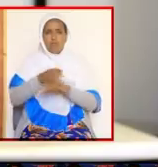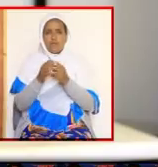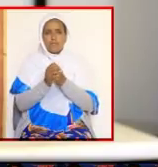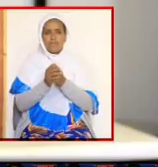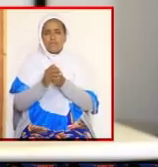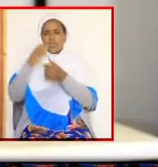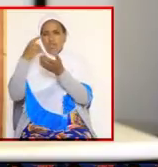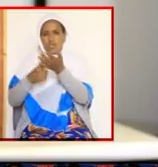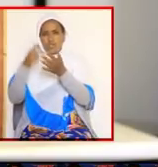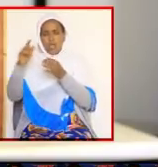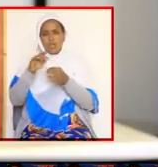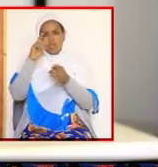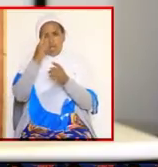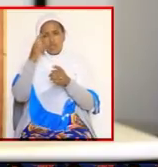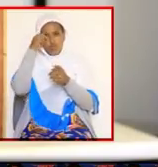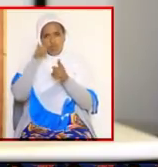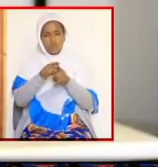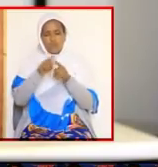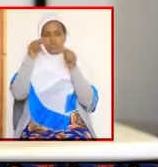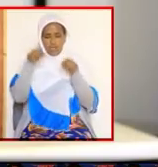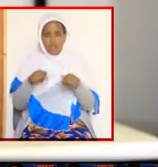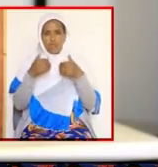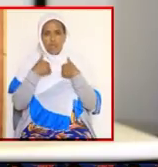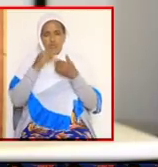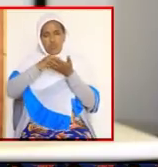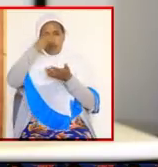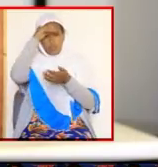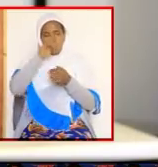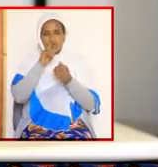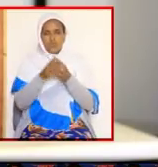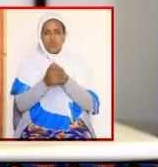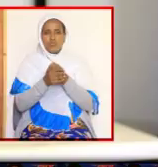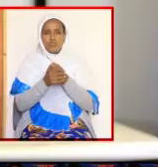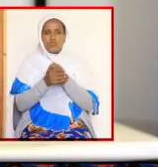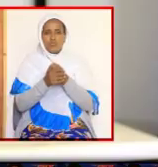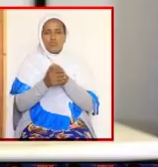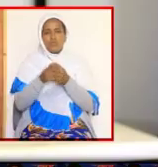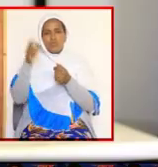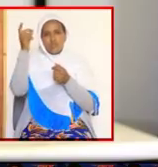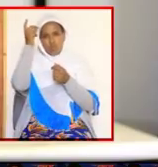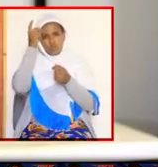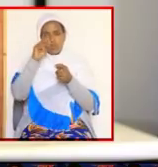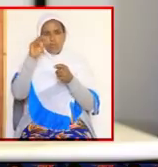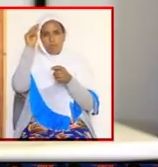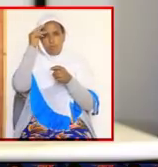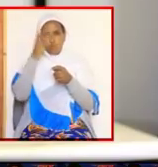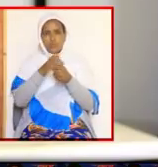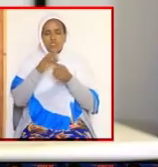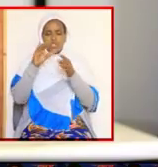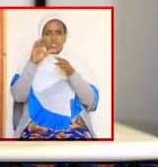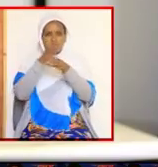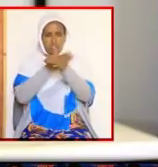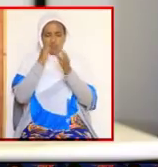ያንን አንድ ወንድም ዛሬም አለ መምህር ነው መመሪ ዮሴፍ መኮንን ይባላል። የሆነች ነገር